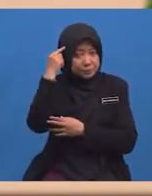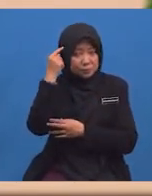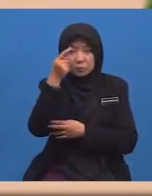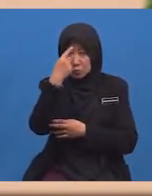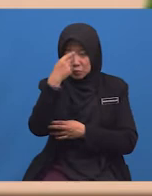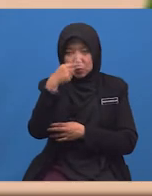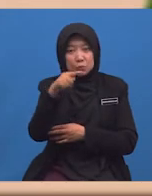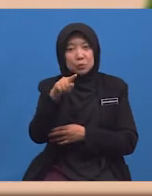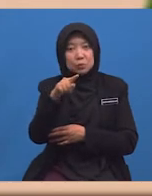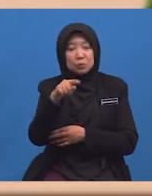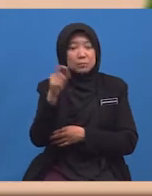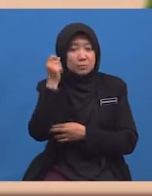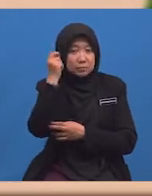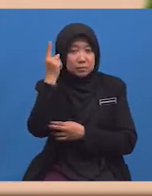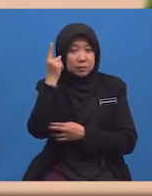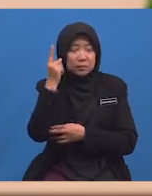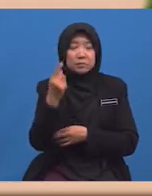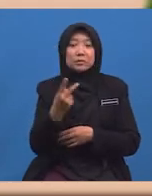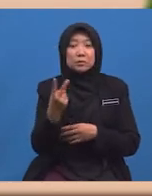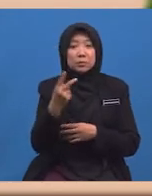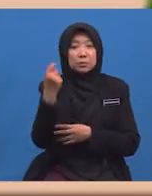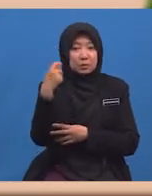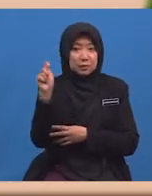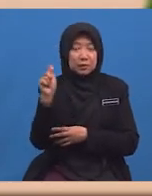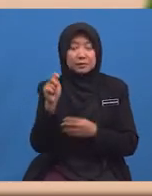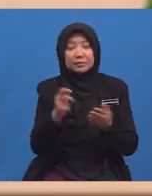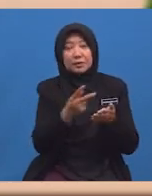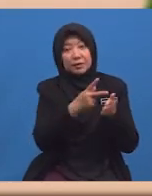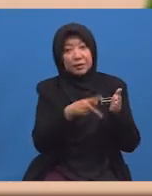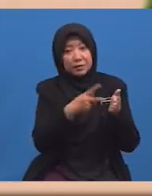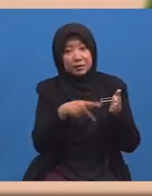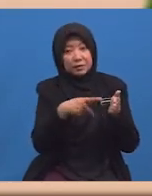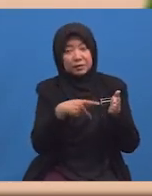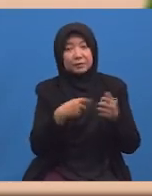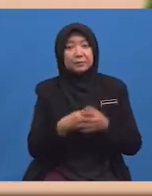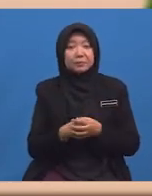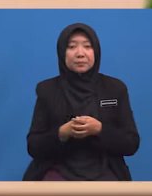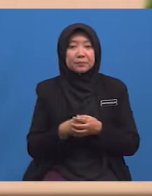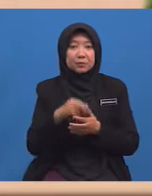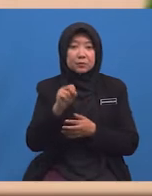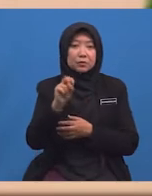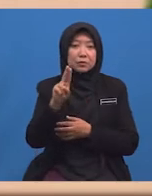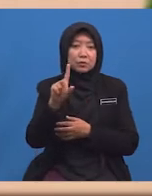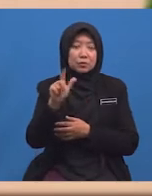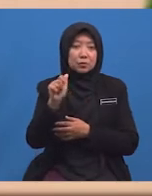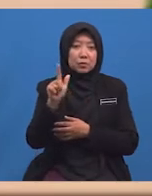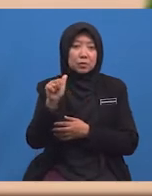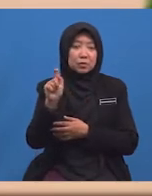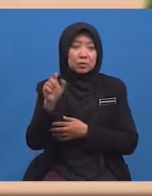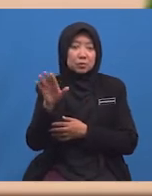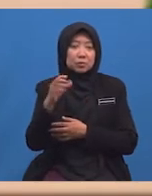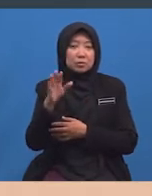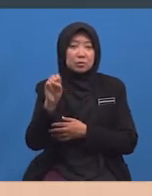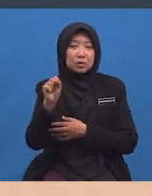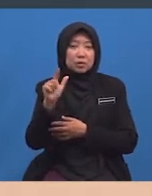untuk memahami kedua-dua teks kajian iaitu Sulalatus Salatin dan Saudaga Besar dari